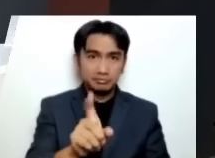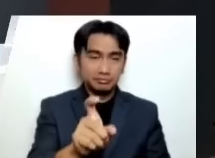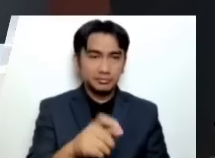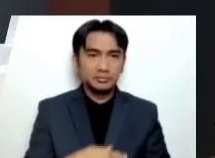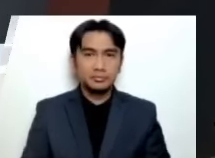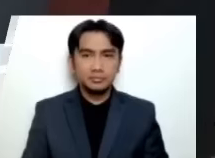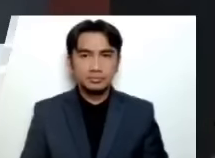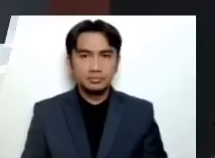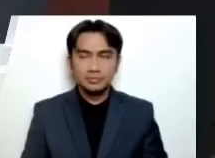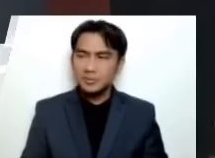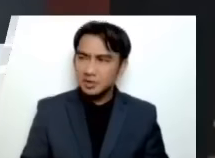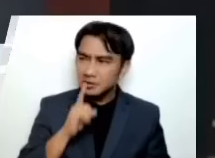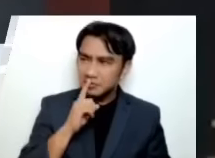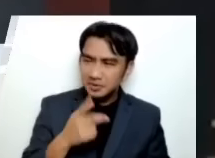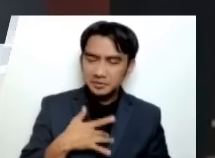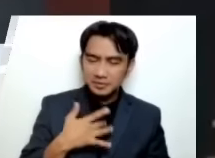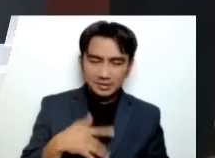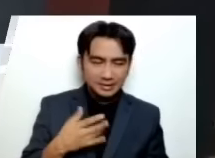word to use,